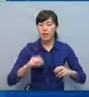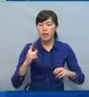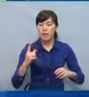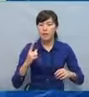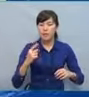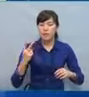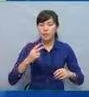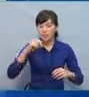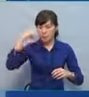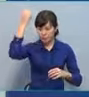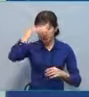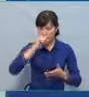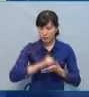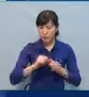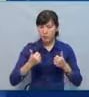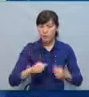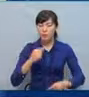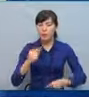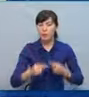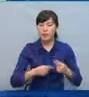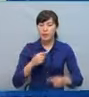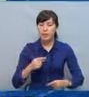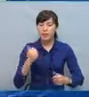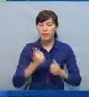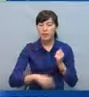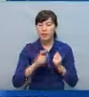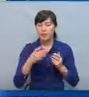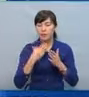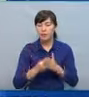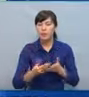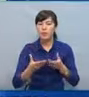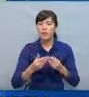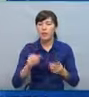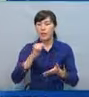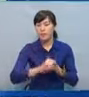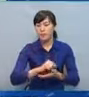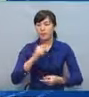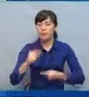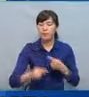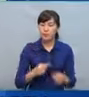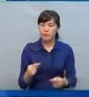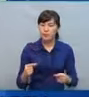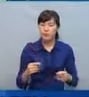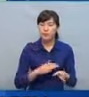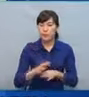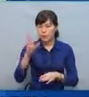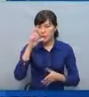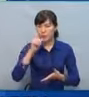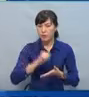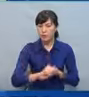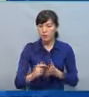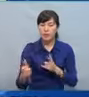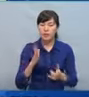2 жылда құжаттарды рәсімдейміз. Одан кейін барып әр азамат өздерінің қабылдау уақытын жасағаннан кейін түпкілікті мемлекеттік акті беруге біз